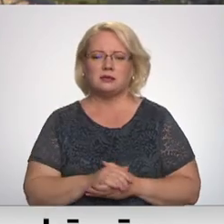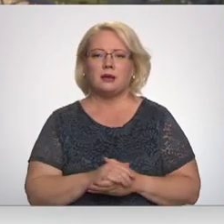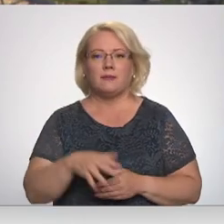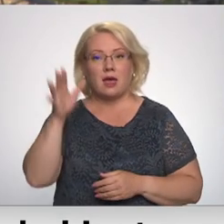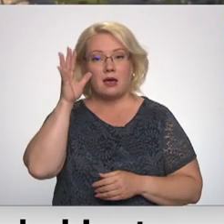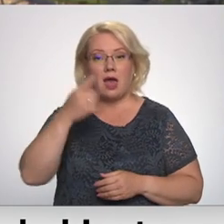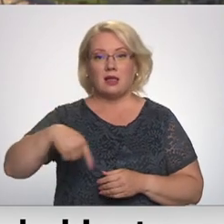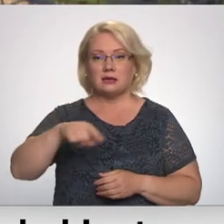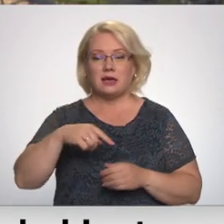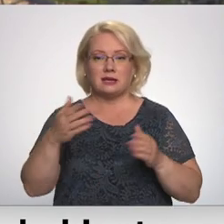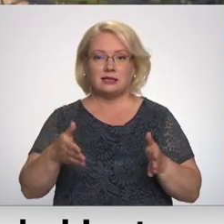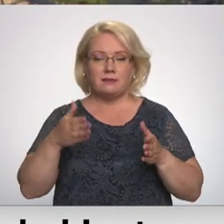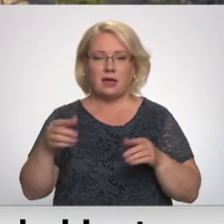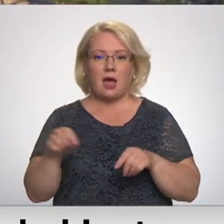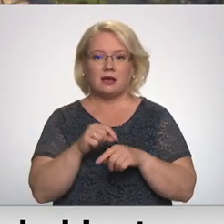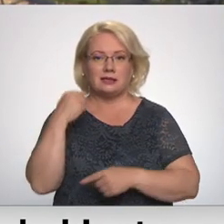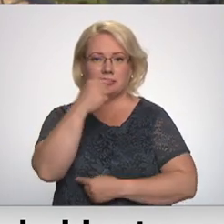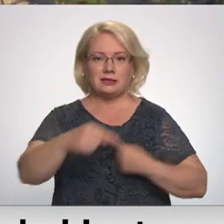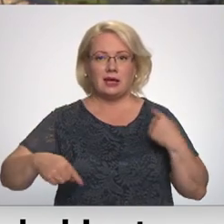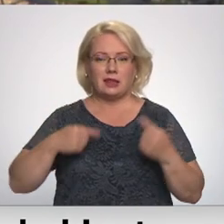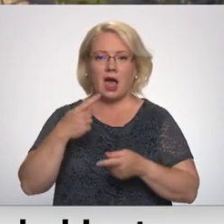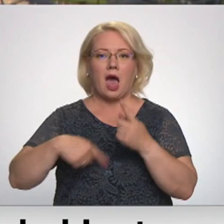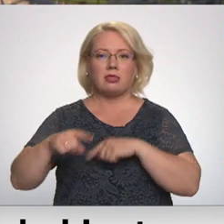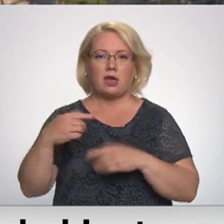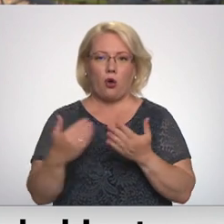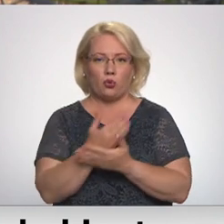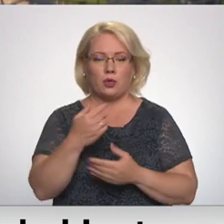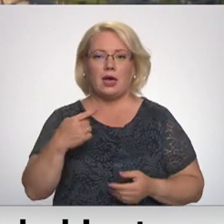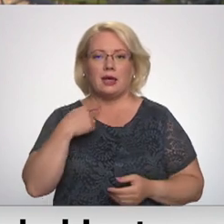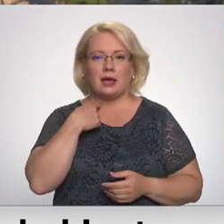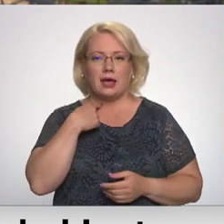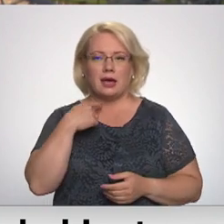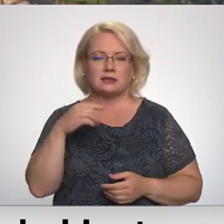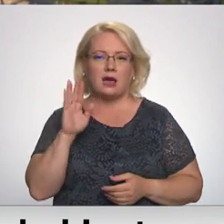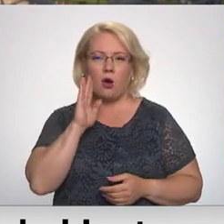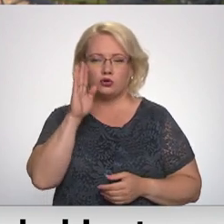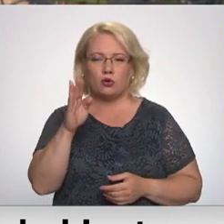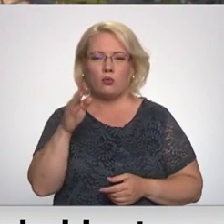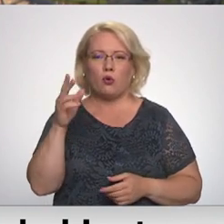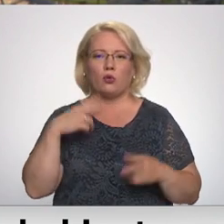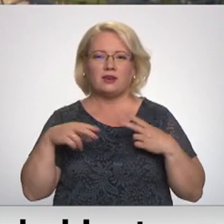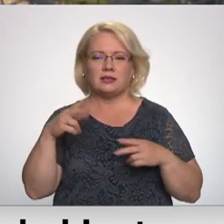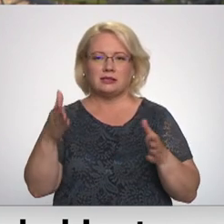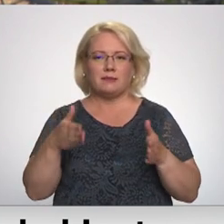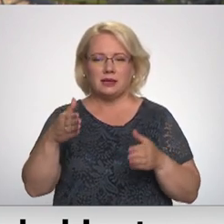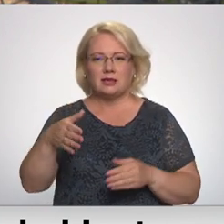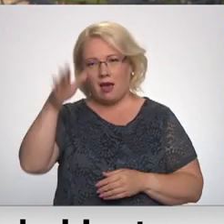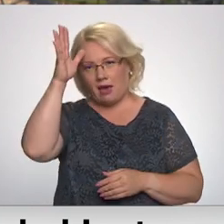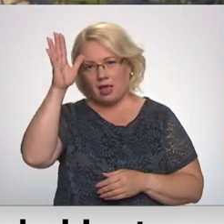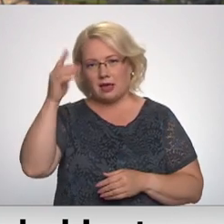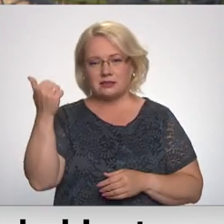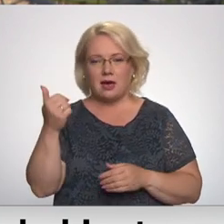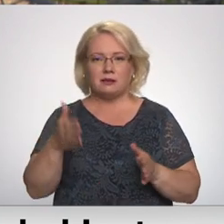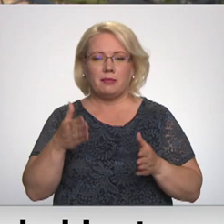Gaļazara slimnīcas asinsrite ir atjaunota. Šodien Rīgas Austrumu Klīniskās universitātes slimnīcas stacionārā Gaļazars tika